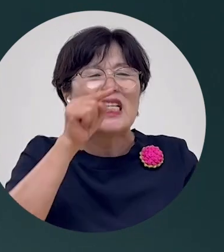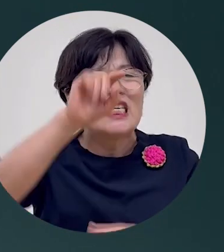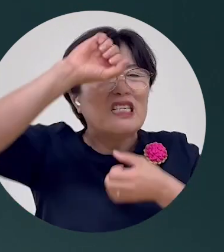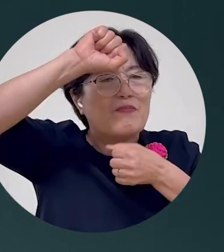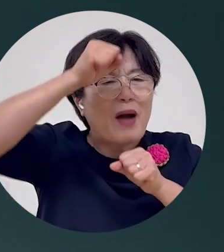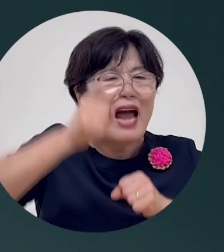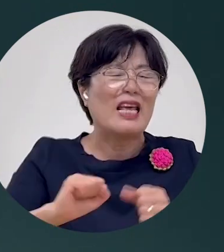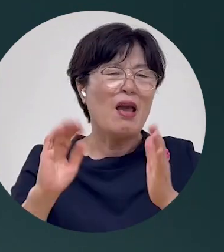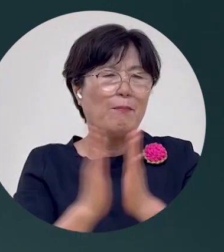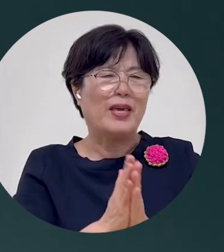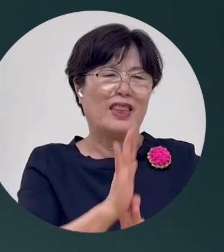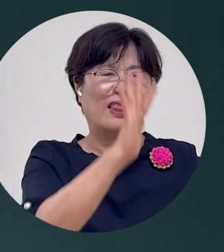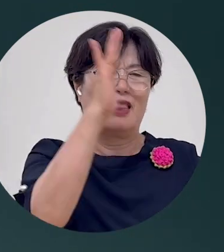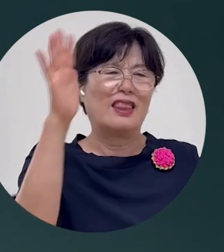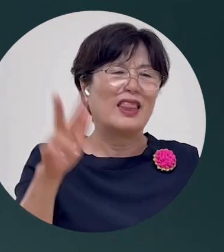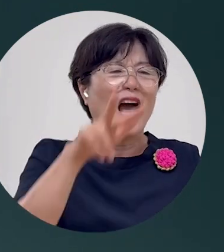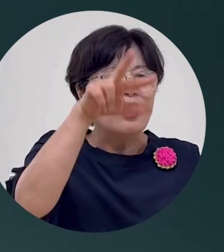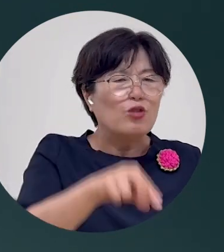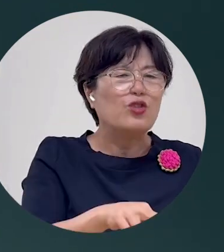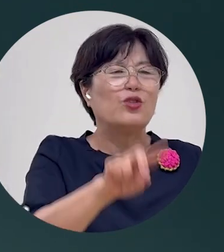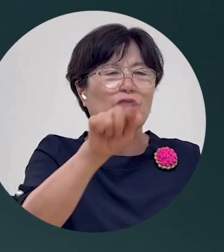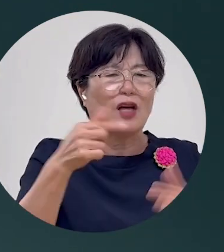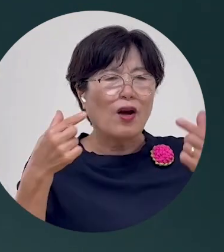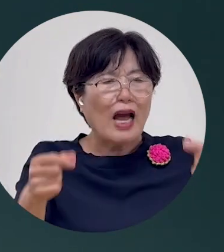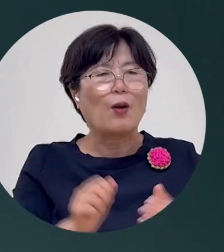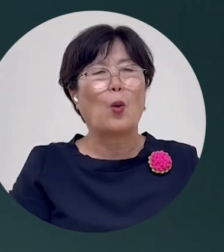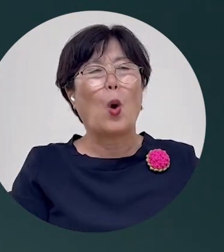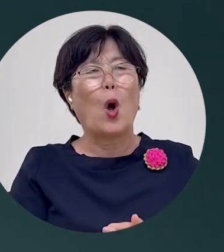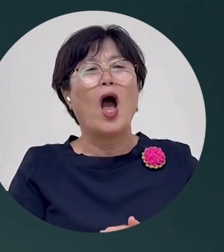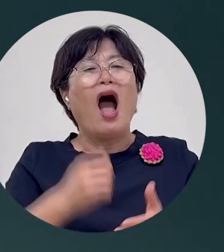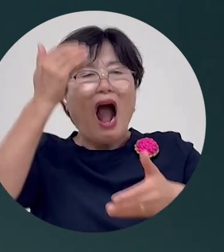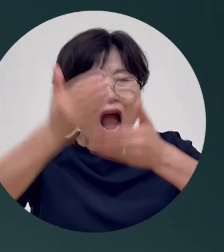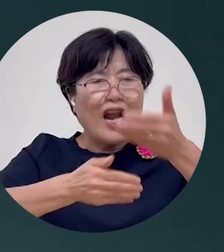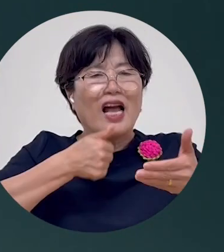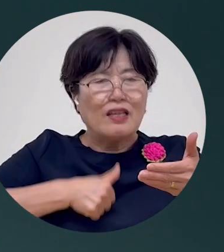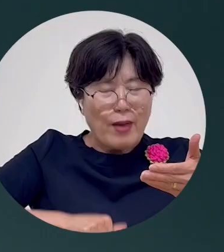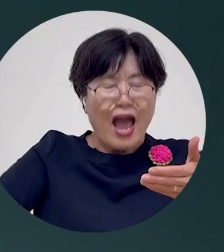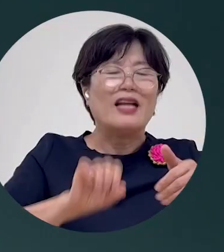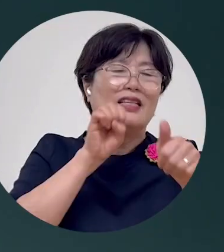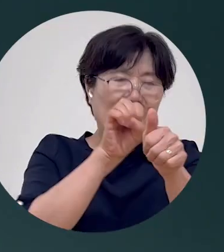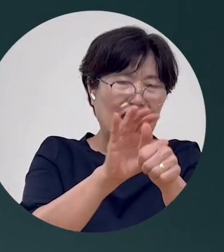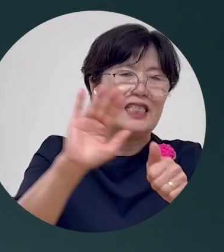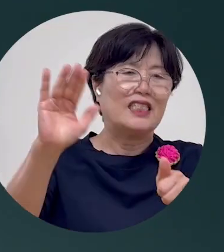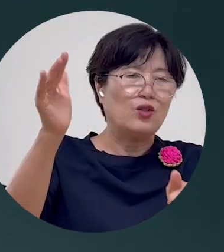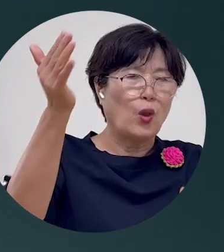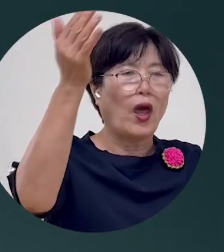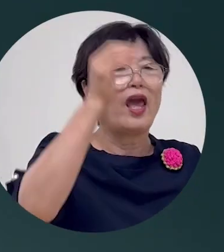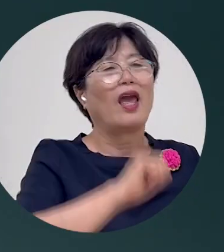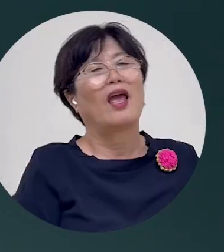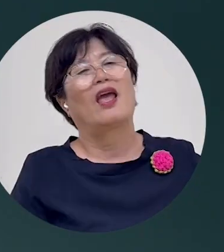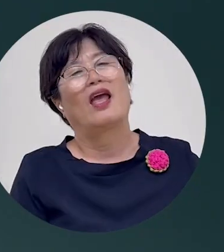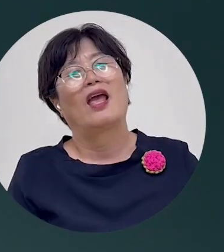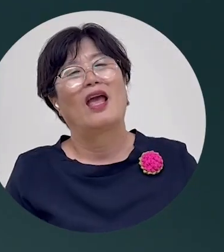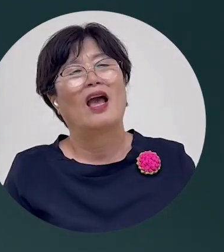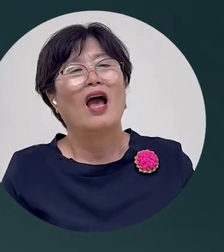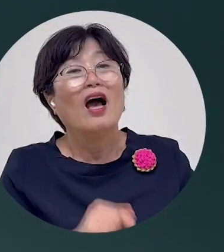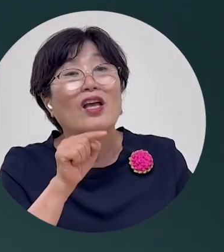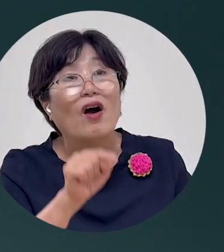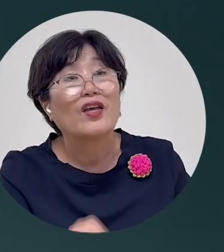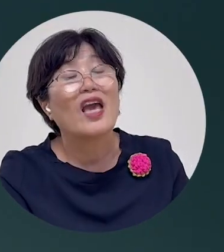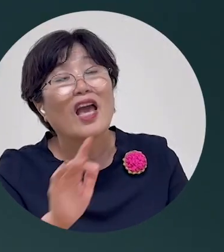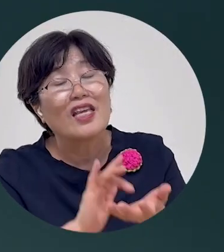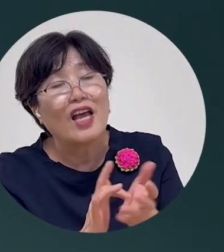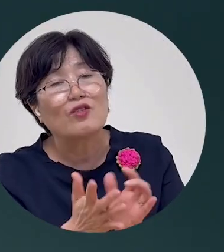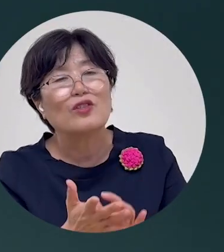발이 빛난 주석과 같은 하나님의 아들이 이르시되. 여러분, 여기 예수님의 눈이